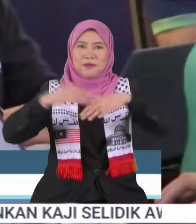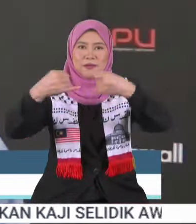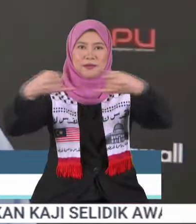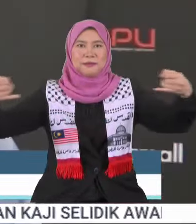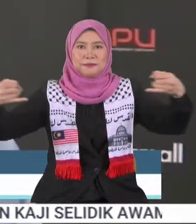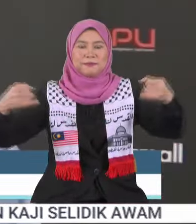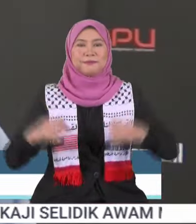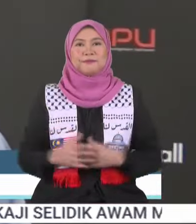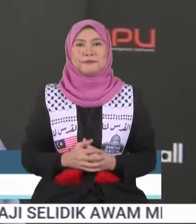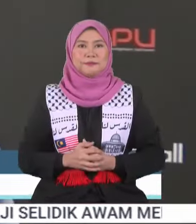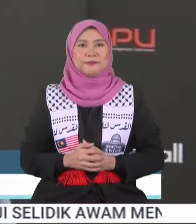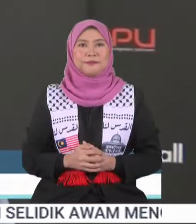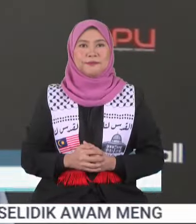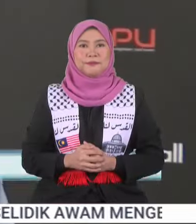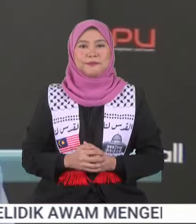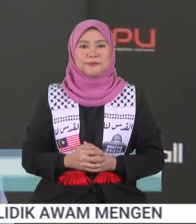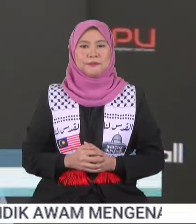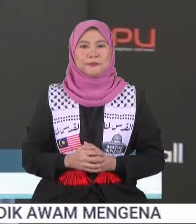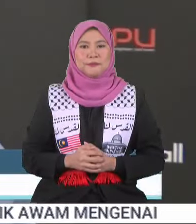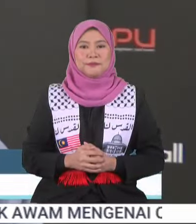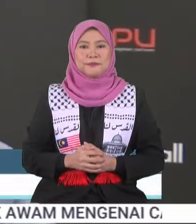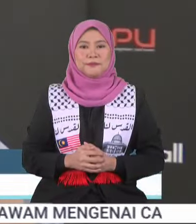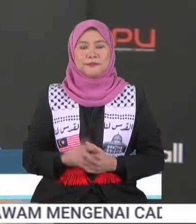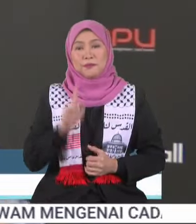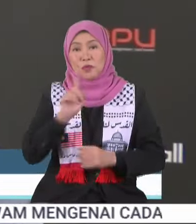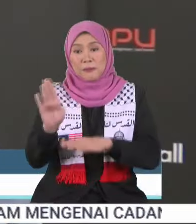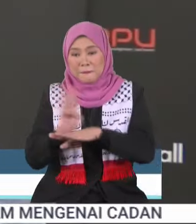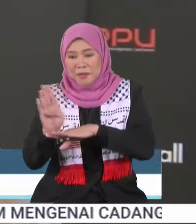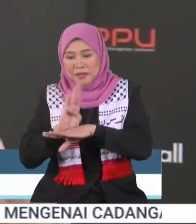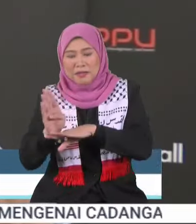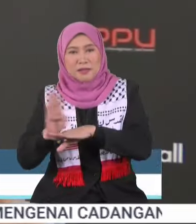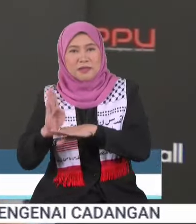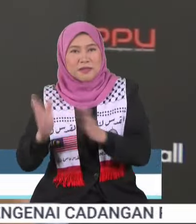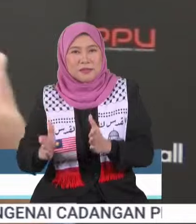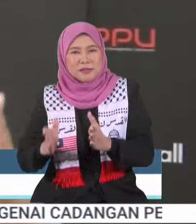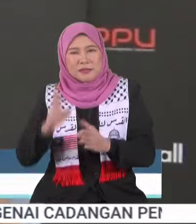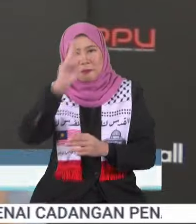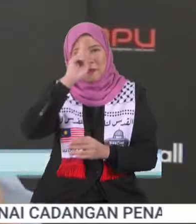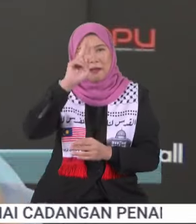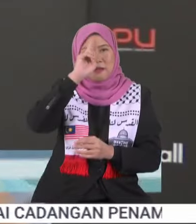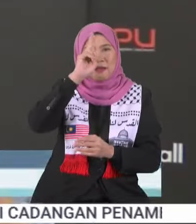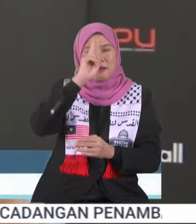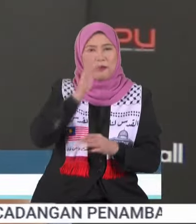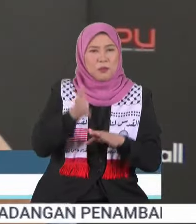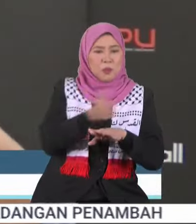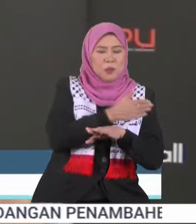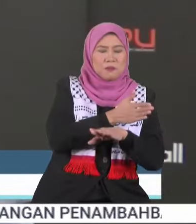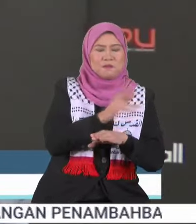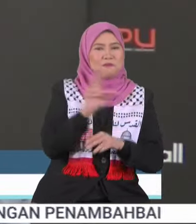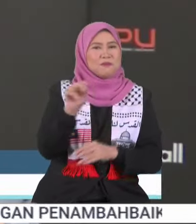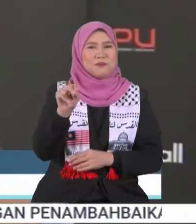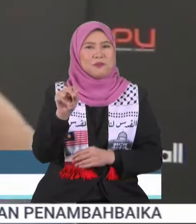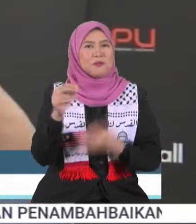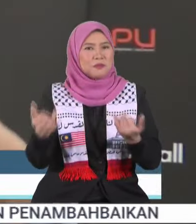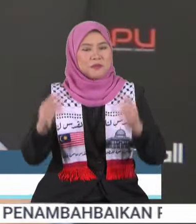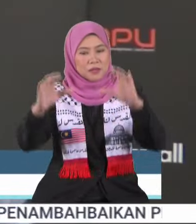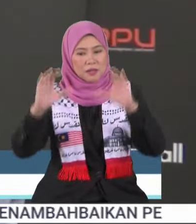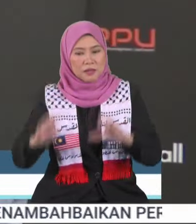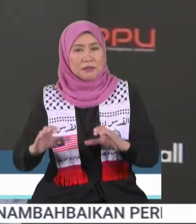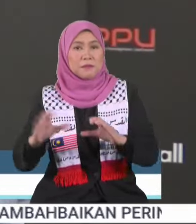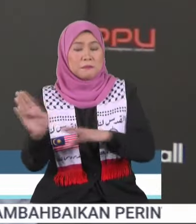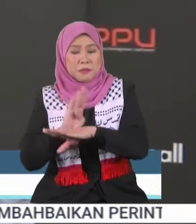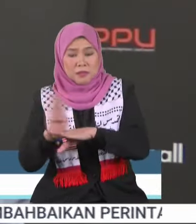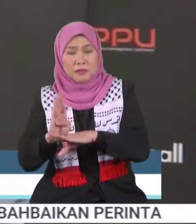talian. Jadi saranan saya usahawan tu, kita kena keluar daripada kempompong kita yang dulu. Sebab cara bisnes dulu